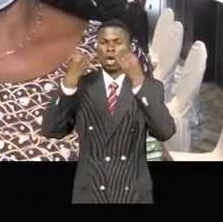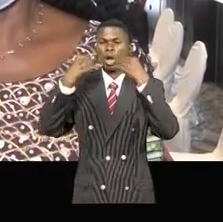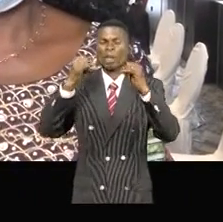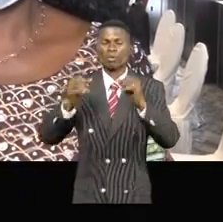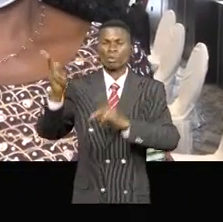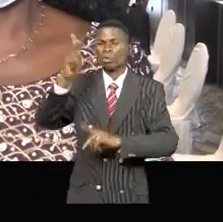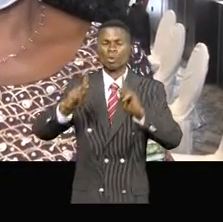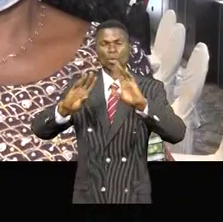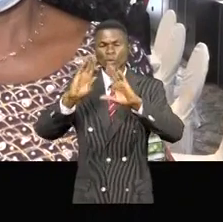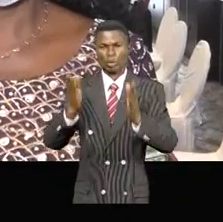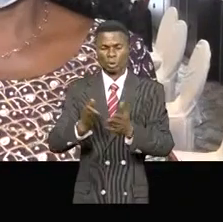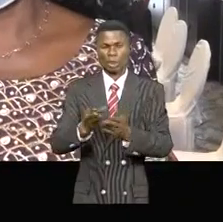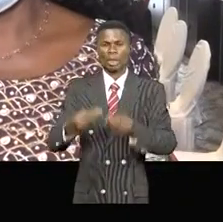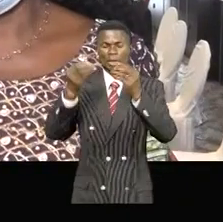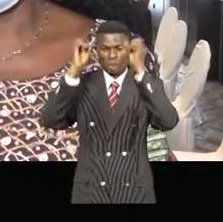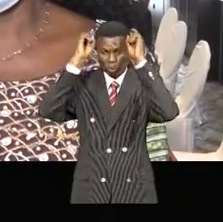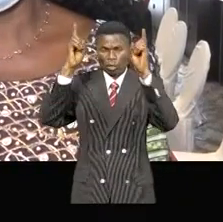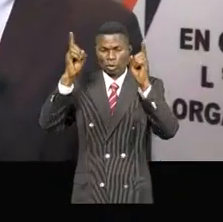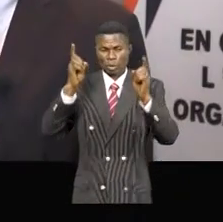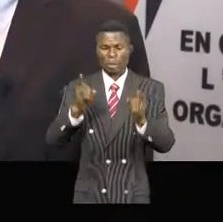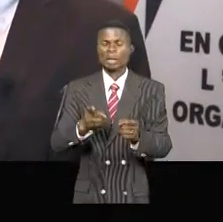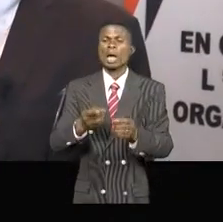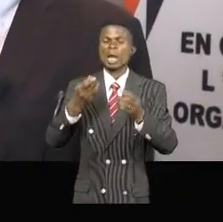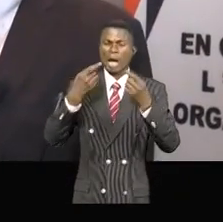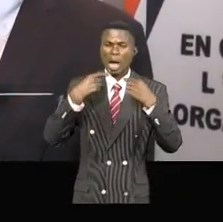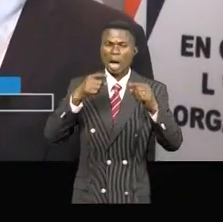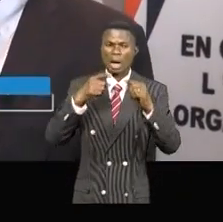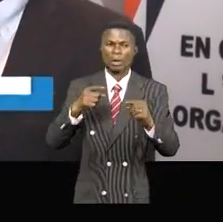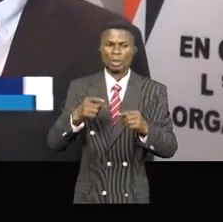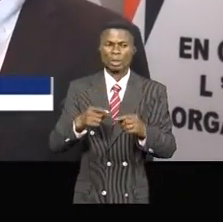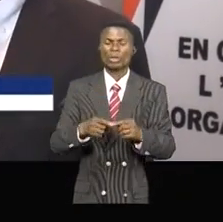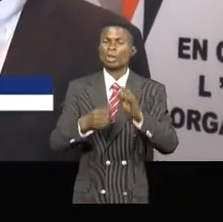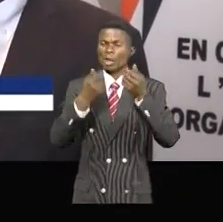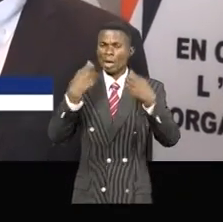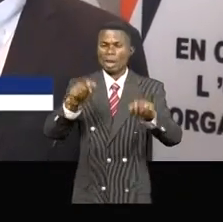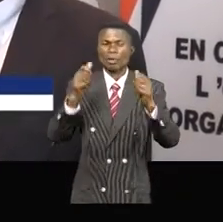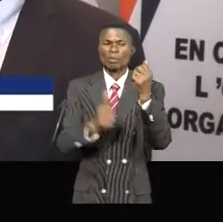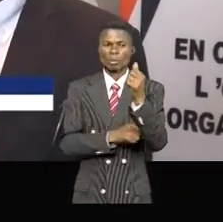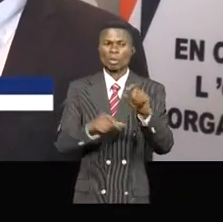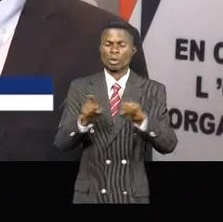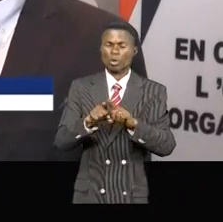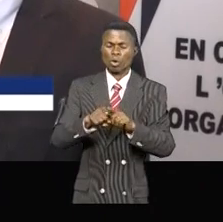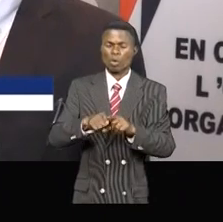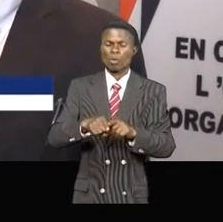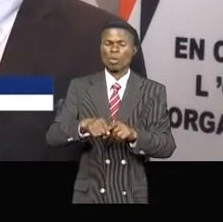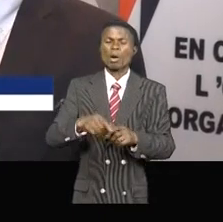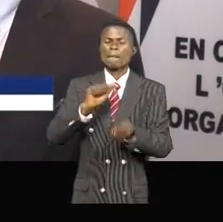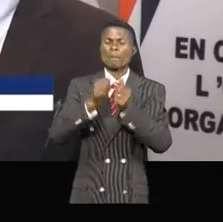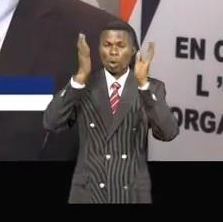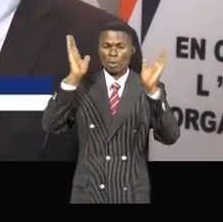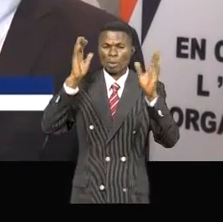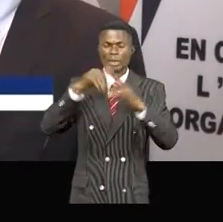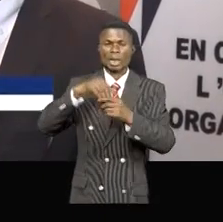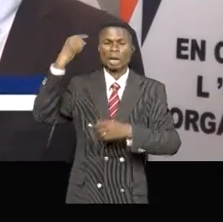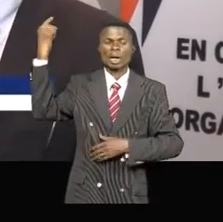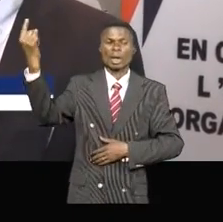population, qui éduque, qui alerte. La traite des personnes constitue un crime parmi les plus graves au niveau